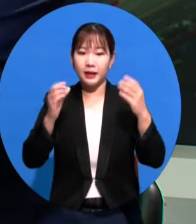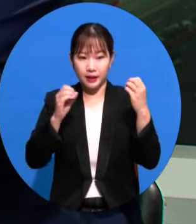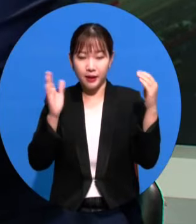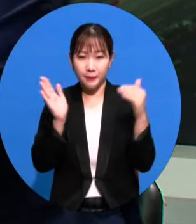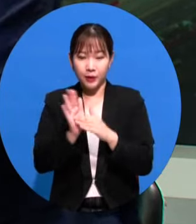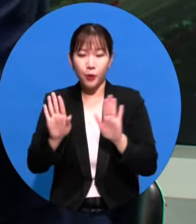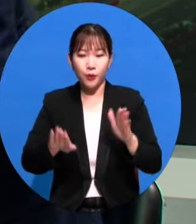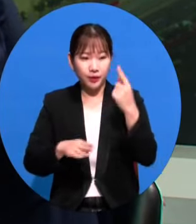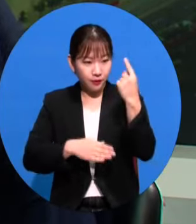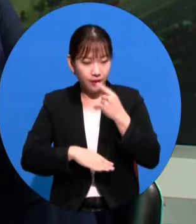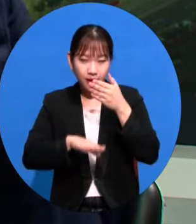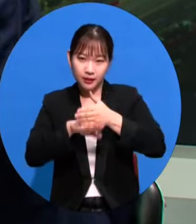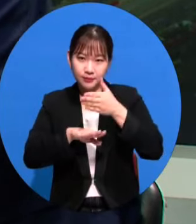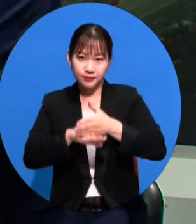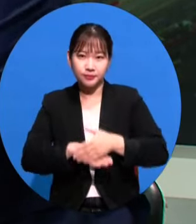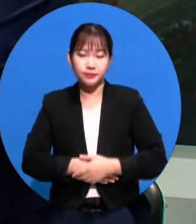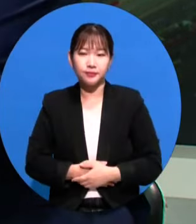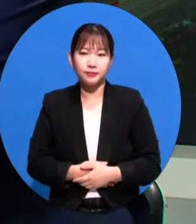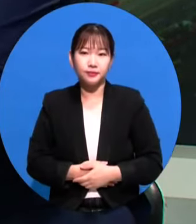말씀 고맙습니다. 네, 감사합니다.